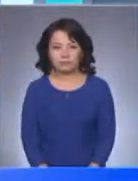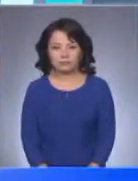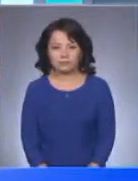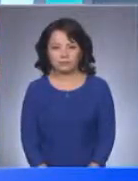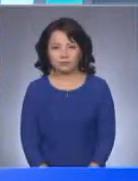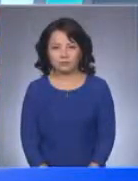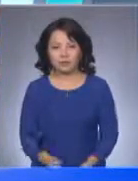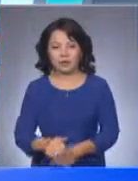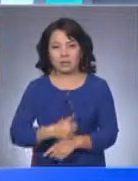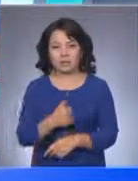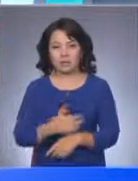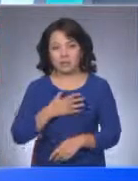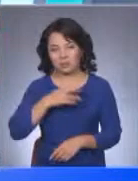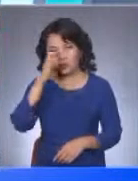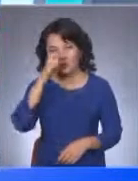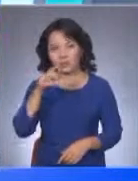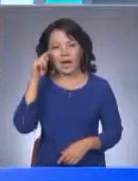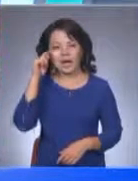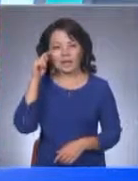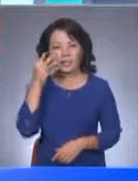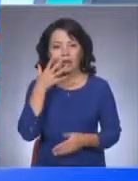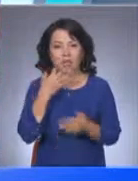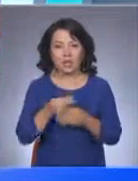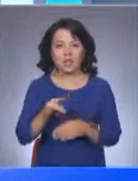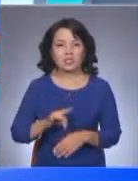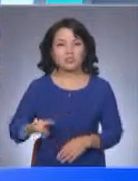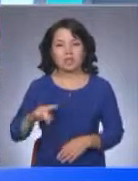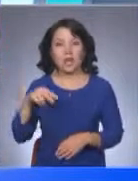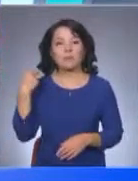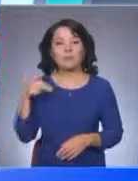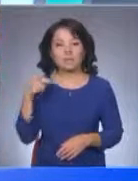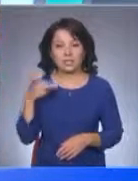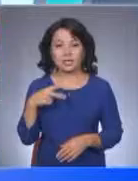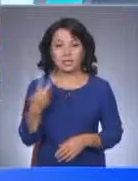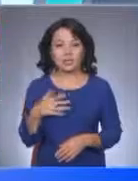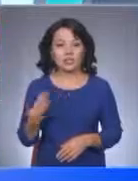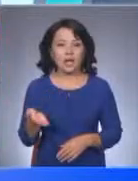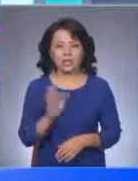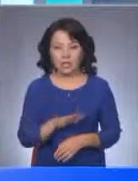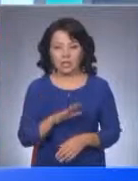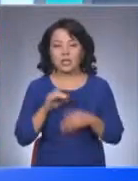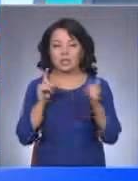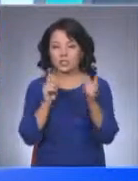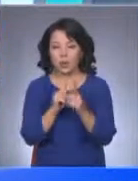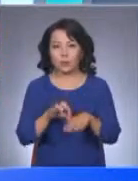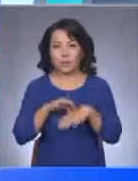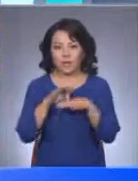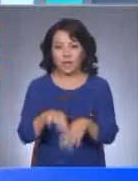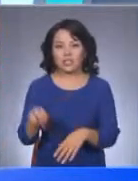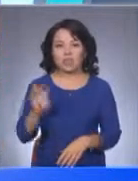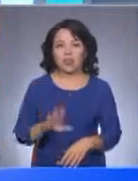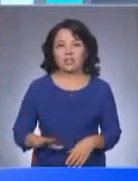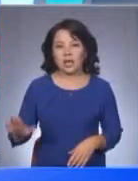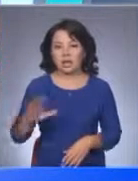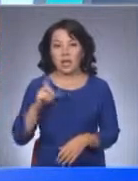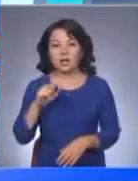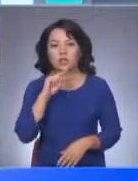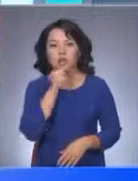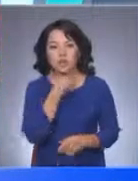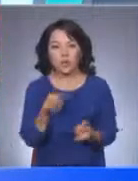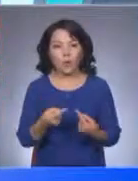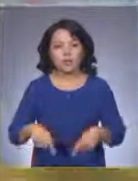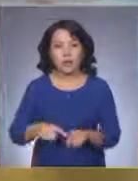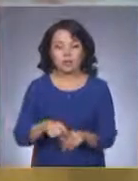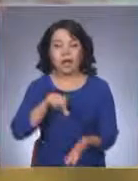Айта кетейік, елбасы Қырғыз Республикасының президентімен екі жақты кездесуде өткізді. Тараптар Қырғызстанның Еуразиялық экономикалық